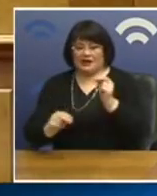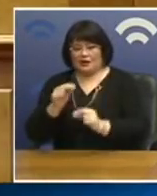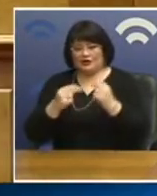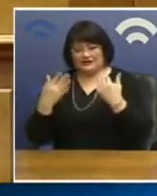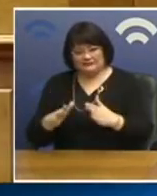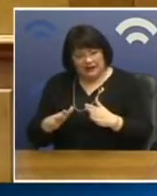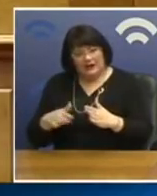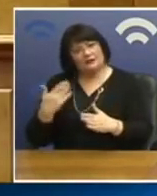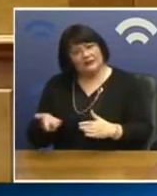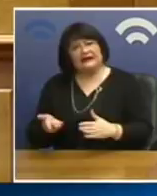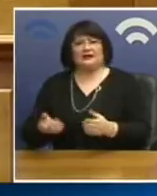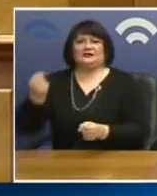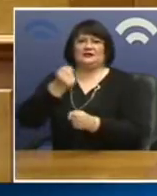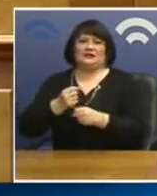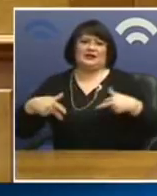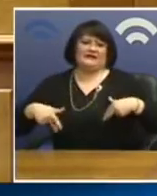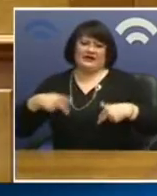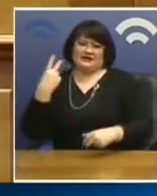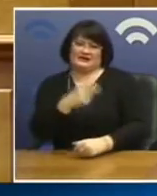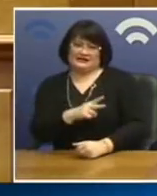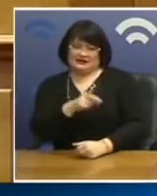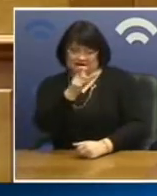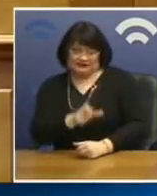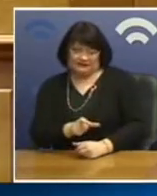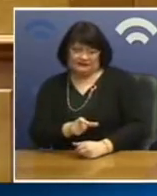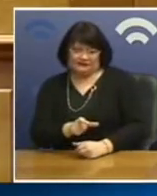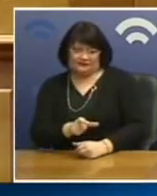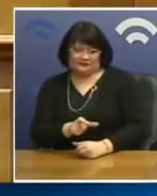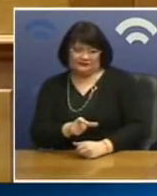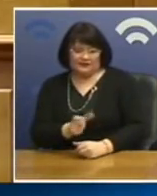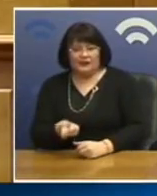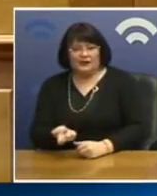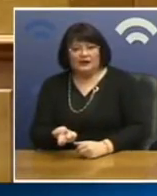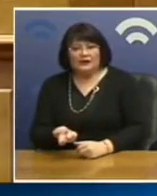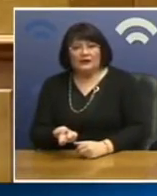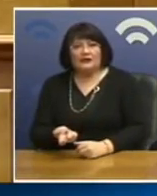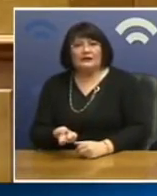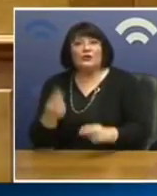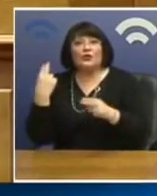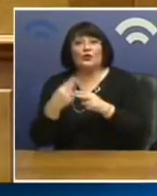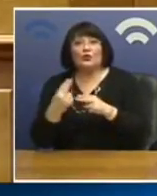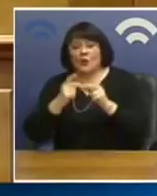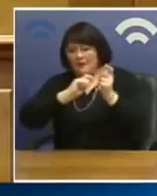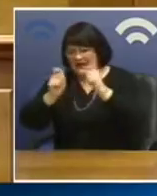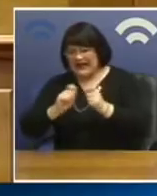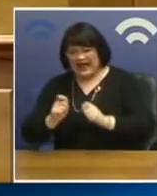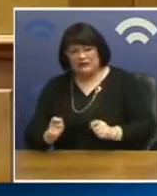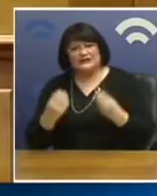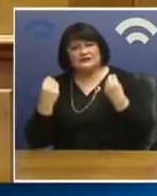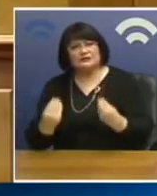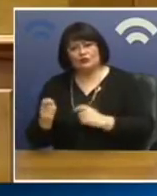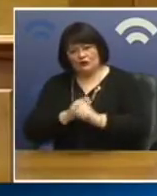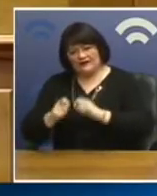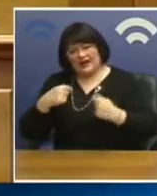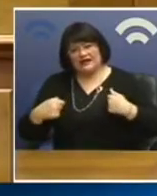κυβερνητικής πλειοψηφίας, ήρθατε μια τόσο μεγάλη δομική και ολική μεταρρύθμιση, χωρίς να την